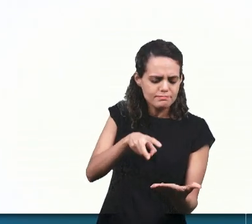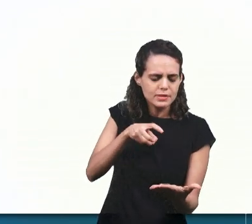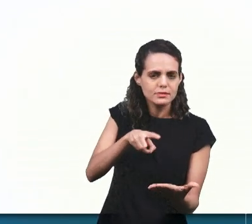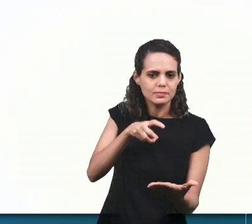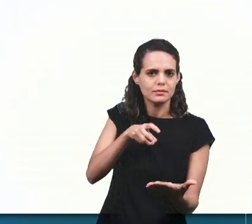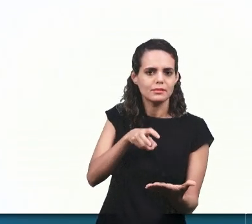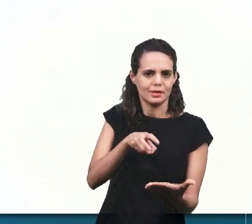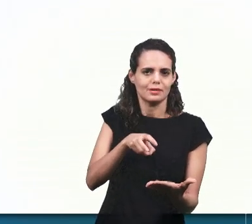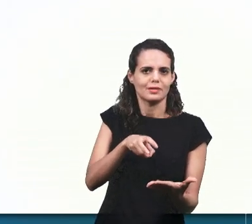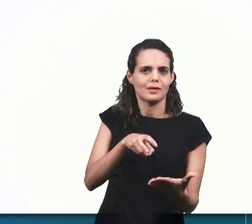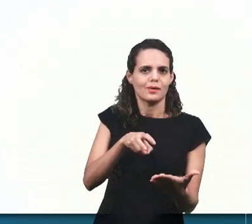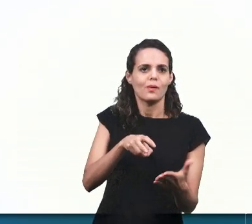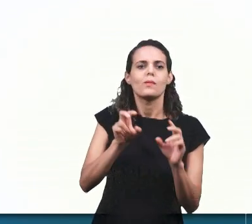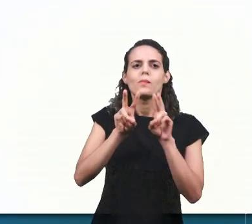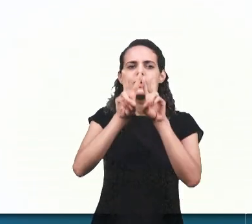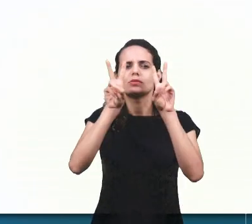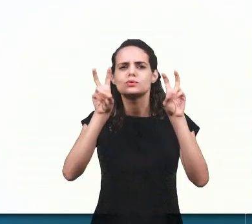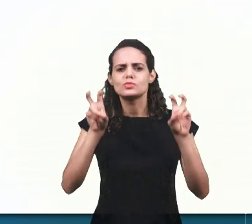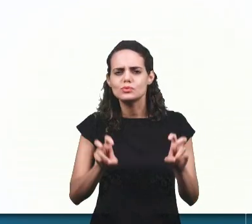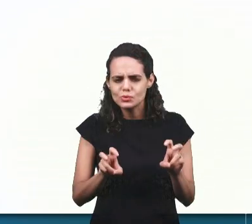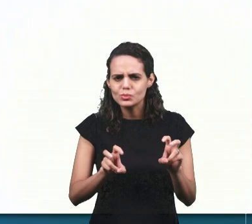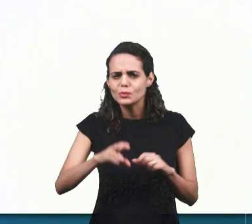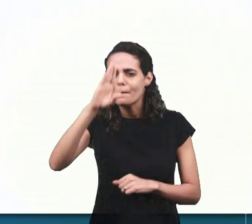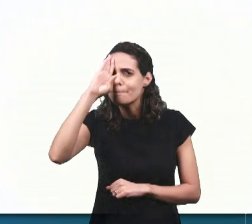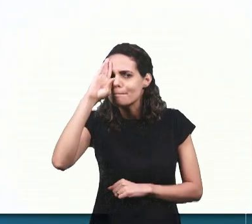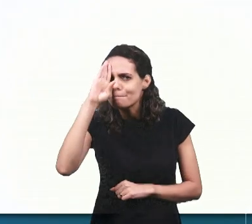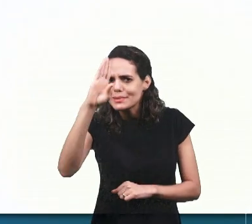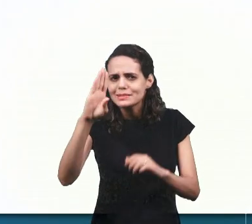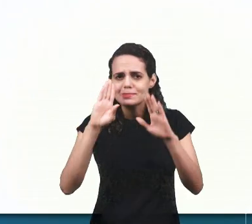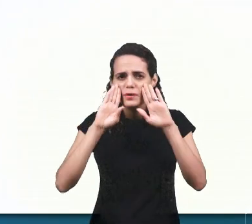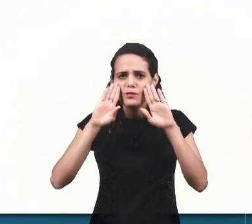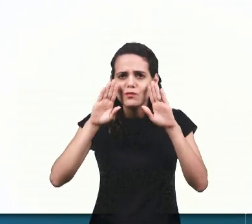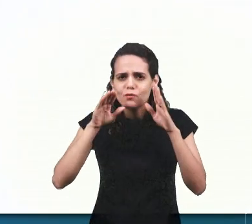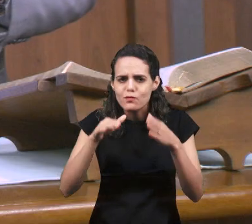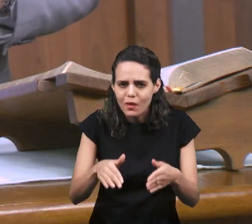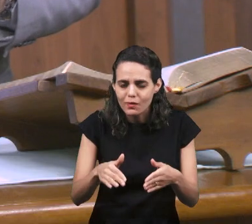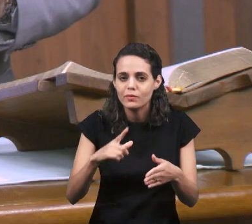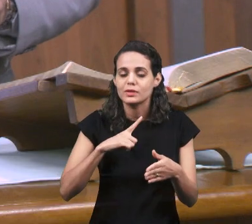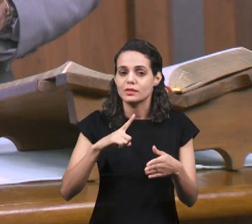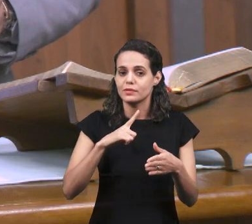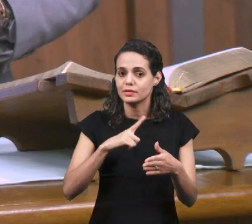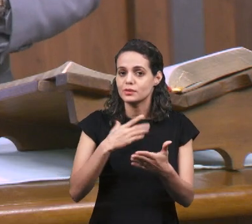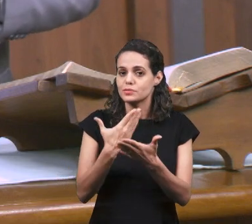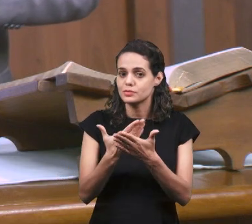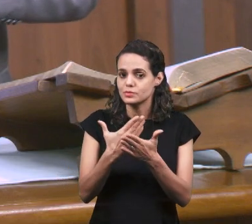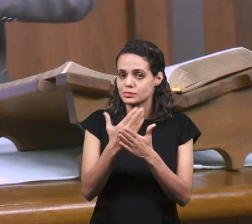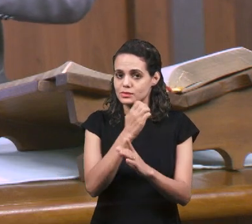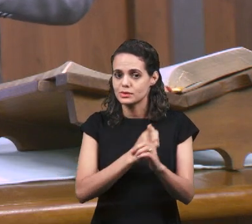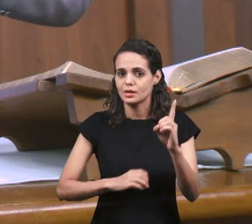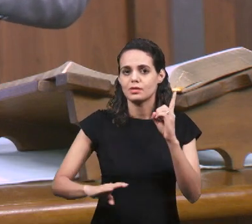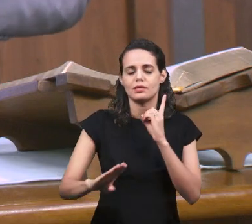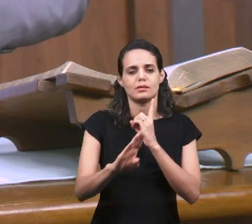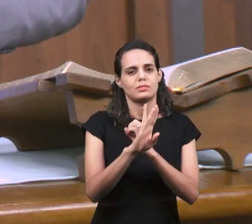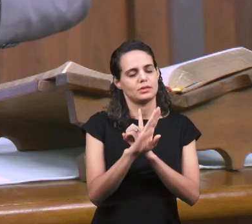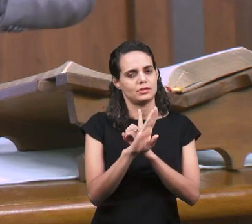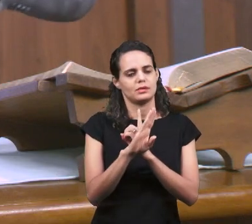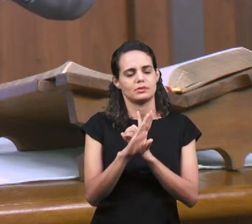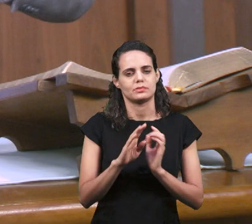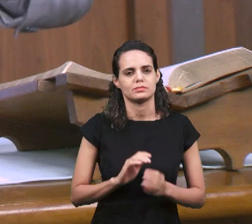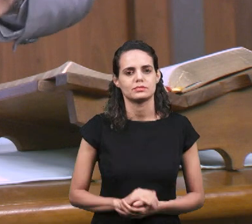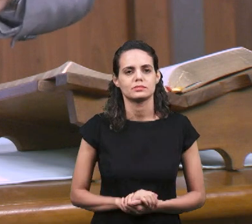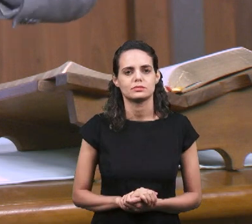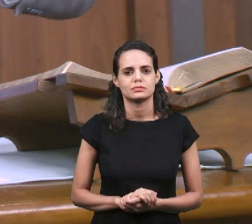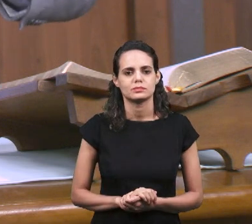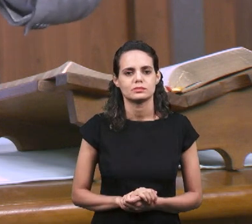écoles bibliques dominicales. Citez le verset. Donc, le pasteur Jedeci a déjà présenté ici quelle est la thématique,